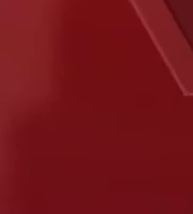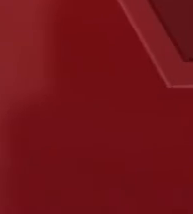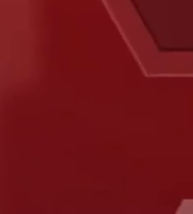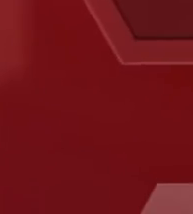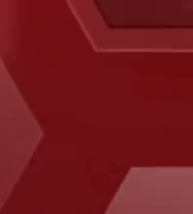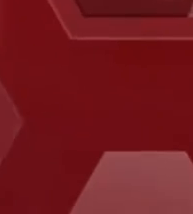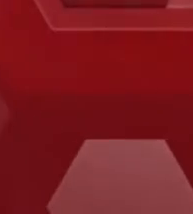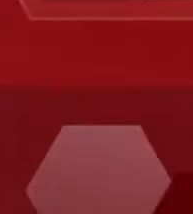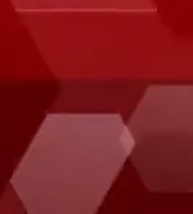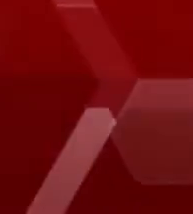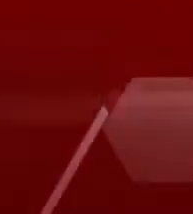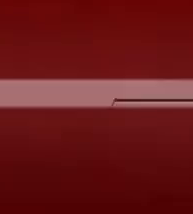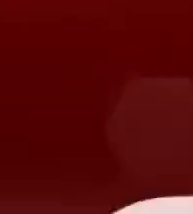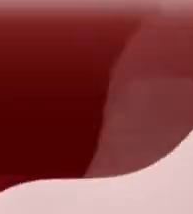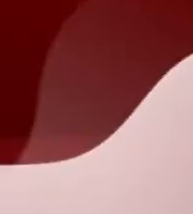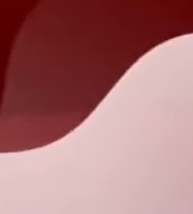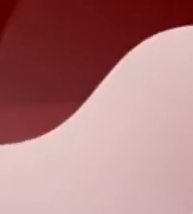Hai senyum